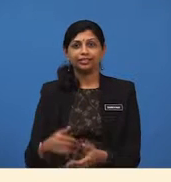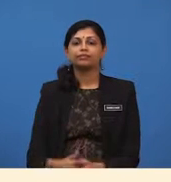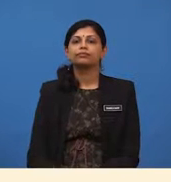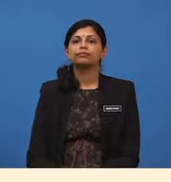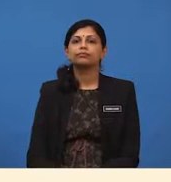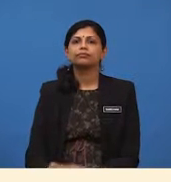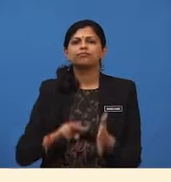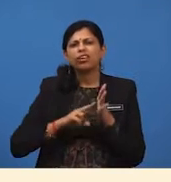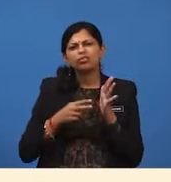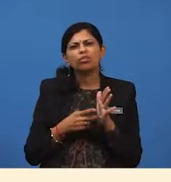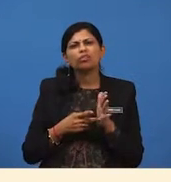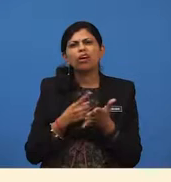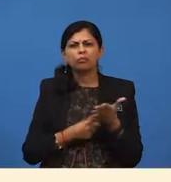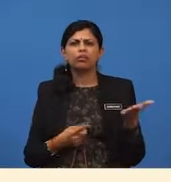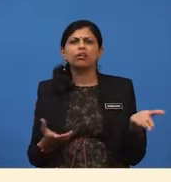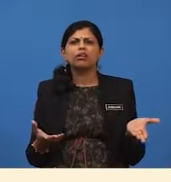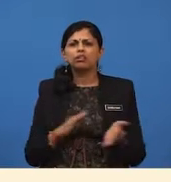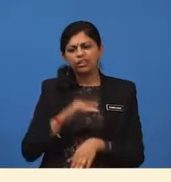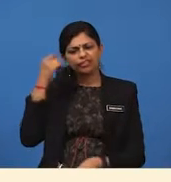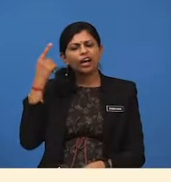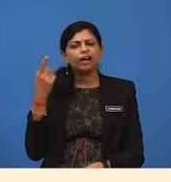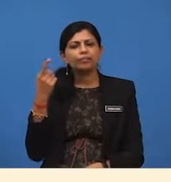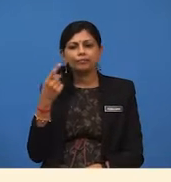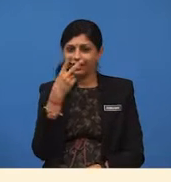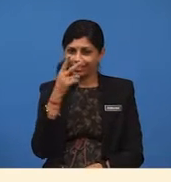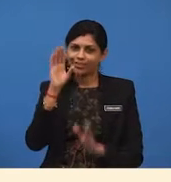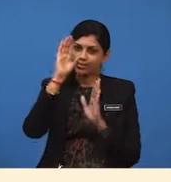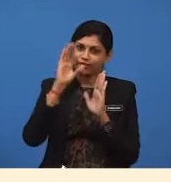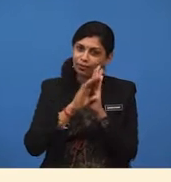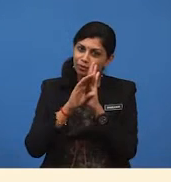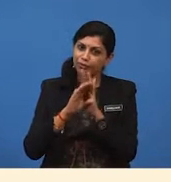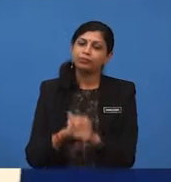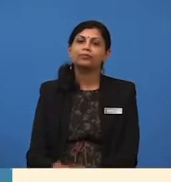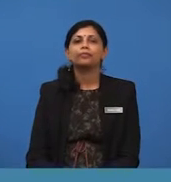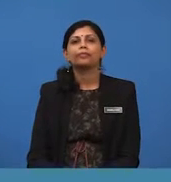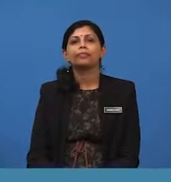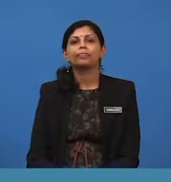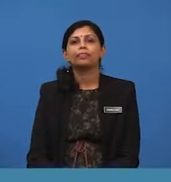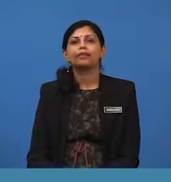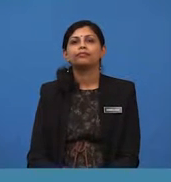Apakah yang dimaksudkan dengan pernyataan tersebut? Mari kita lihat contoh berikut.